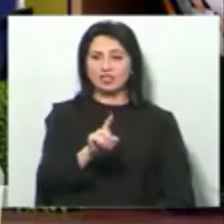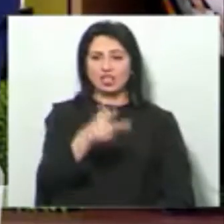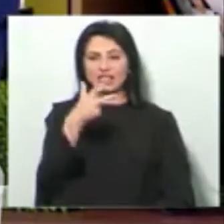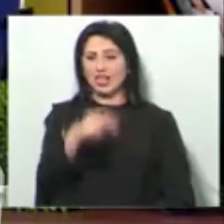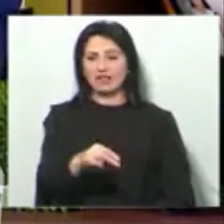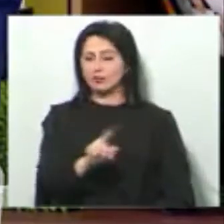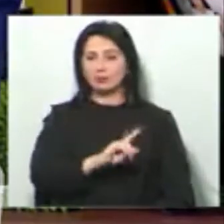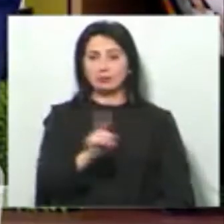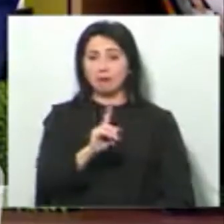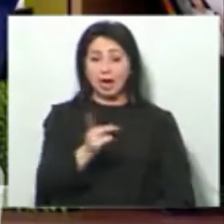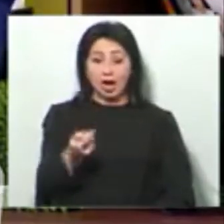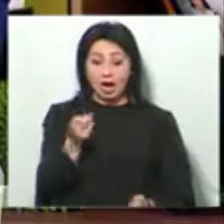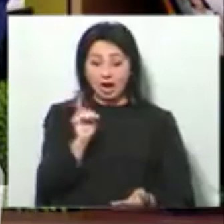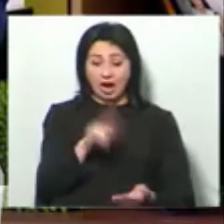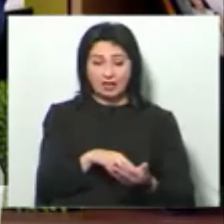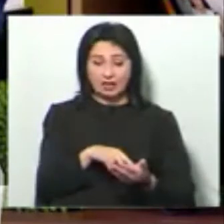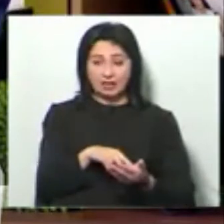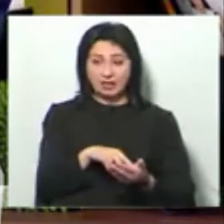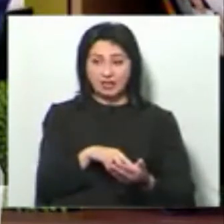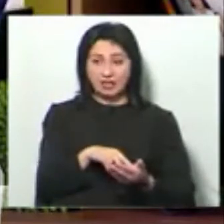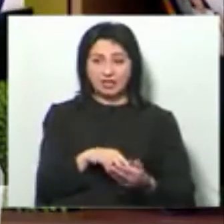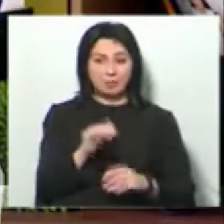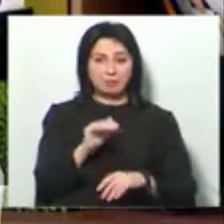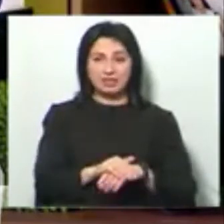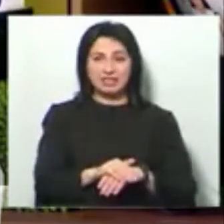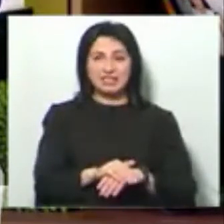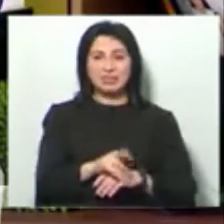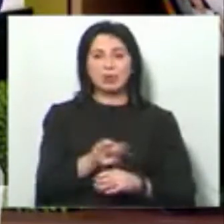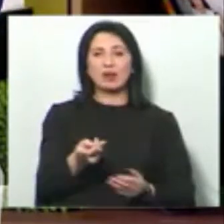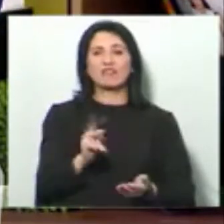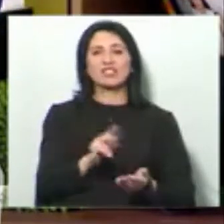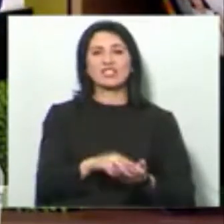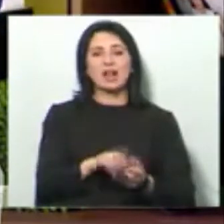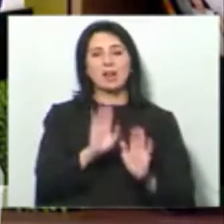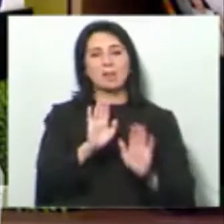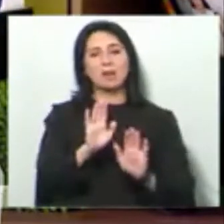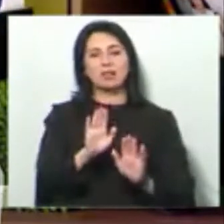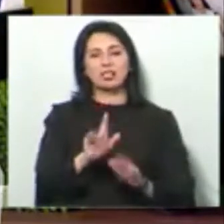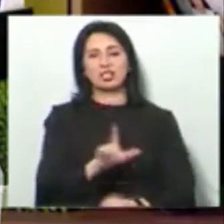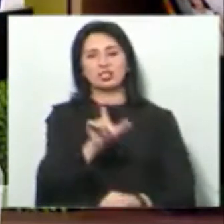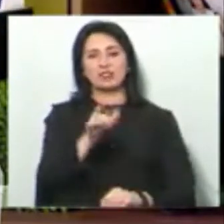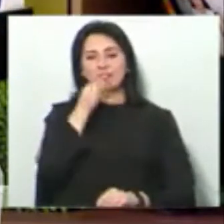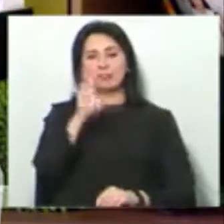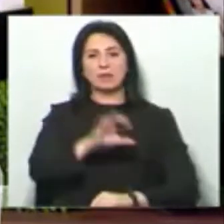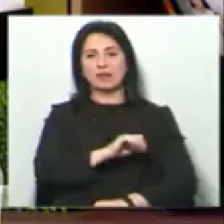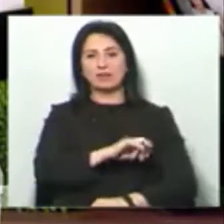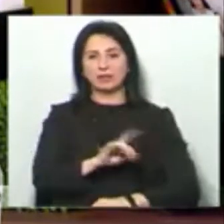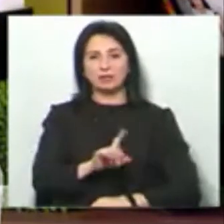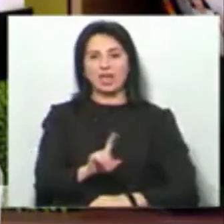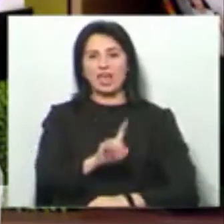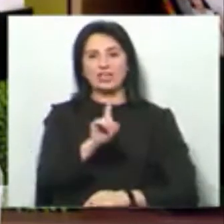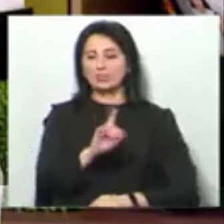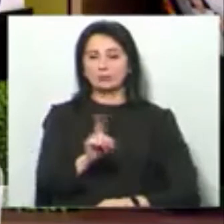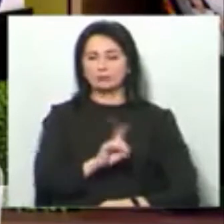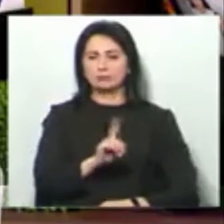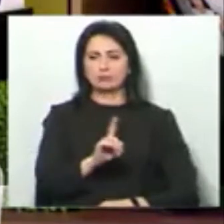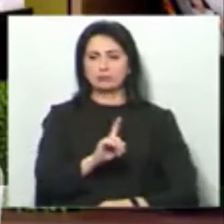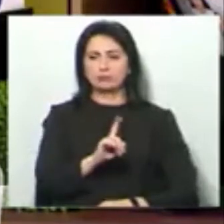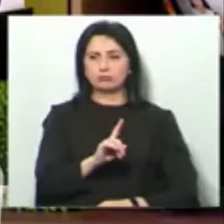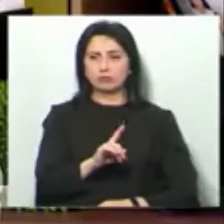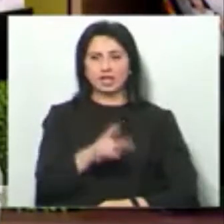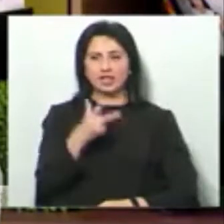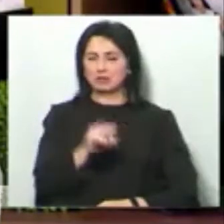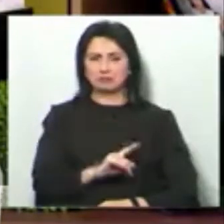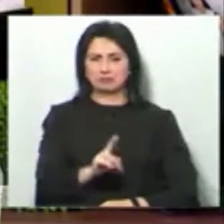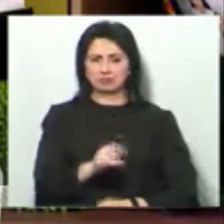saatshi is ro alanairi მტკიცებულებათა მედიცინა მისი არ არსებობს, რომ მე გავიღვიძე და ერთ საათში გავიზომო წნევა, თუ ნახევარ საათში,